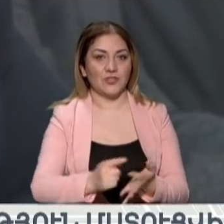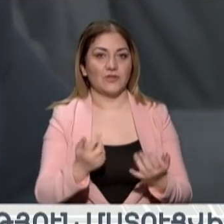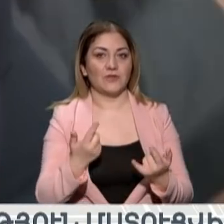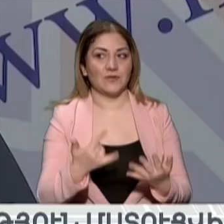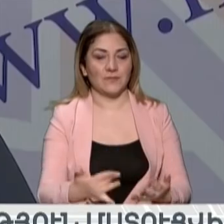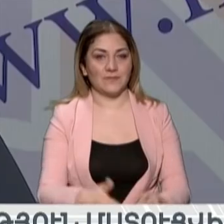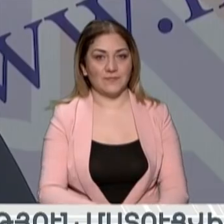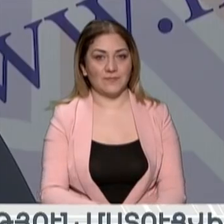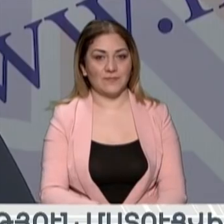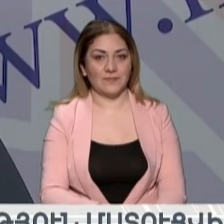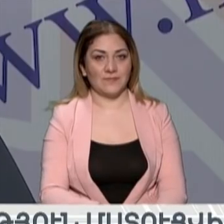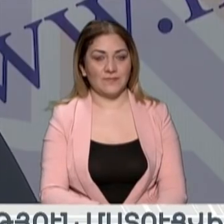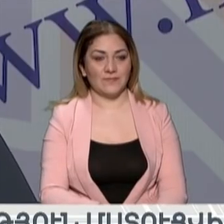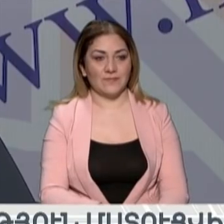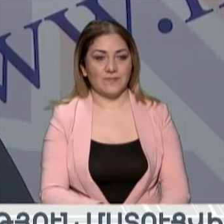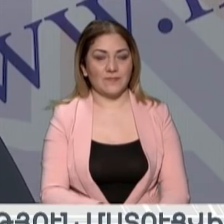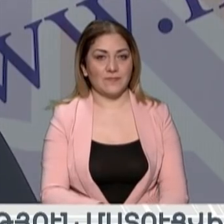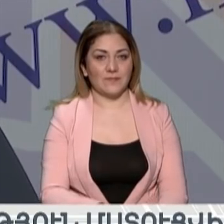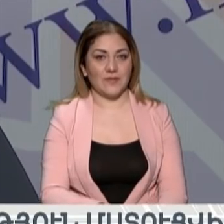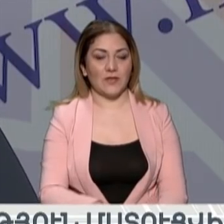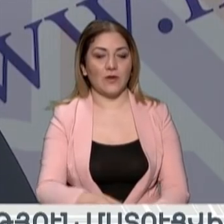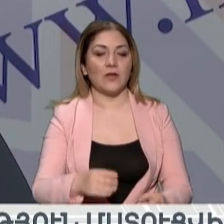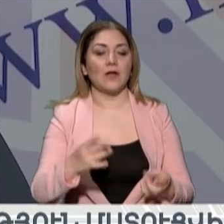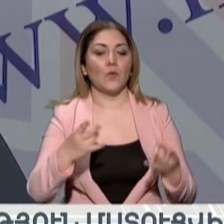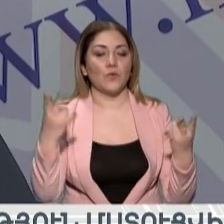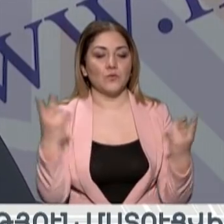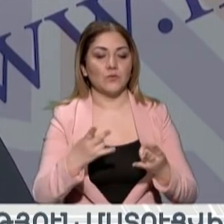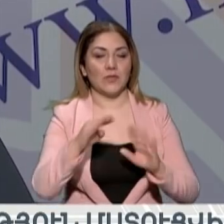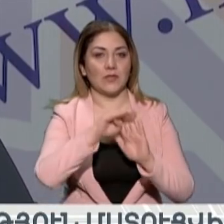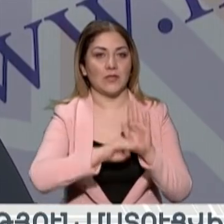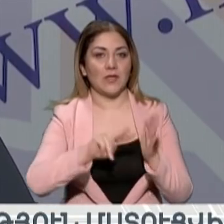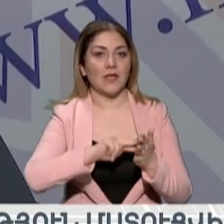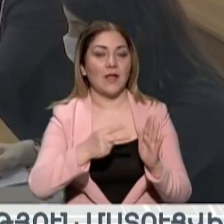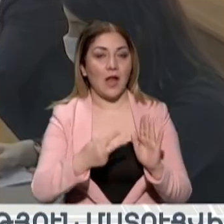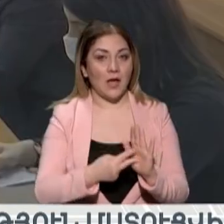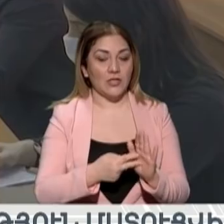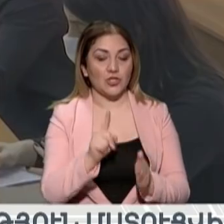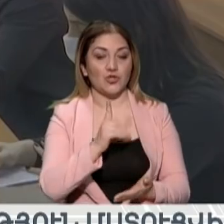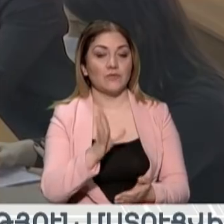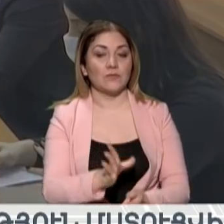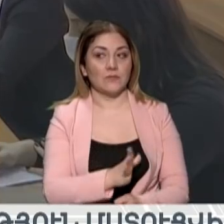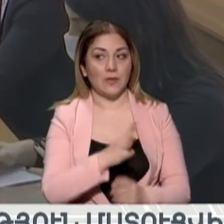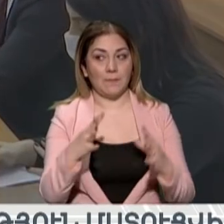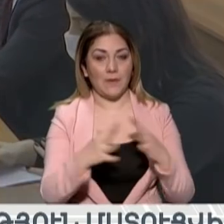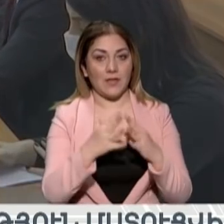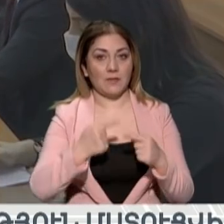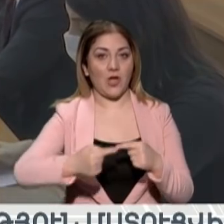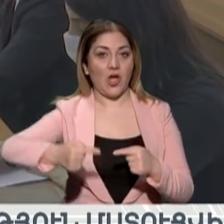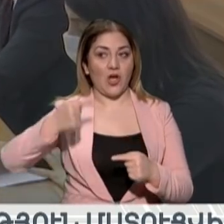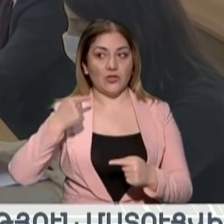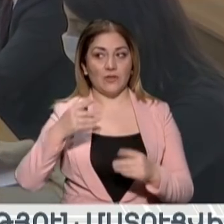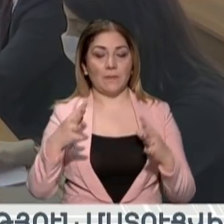են կենսունակ և ակտուալ այն ծրագրերը, այն նախագիծը, որ մենք ունեցել ենք պատերազմից առաջ